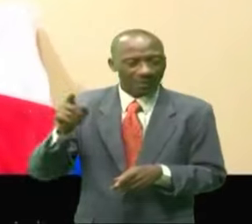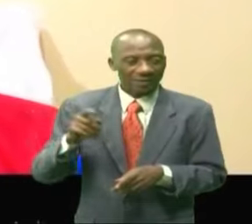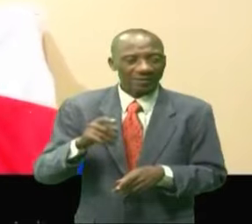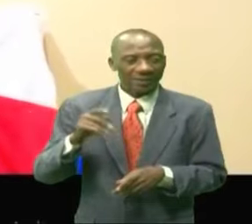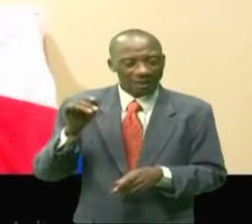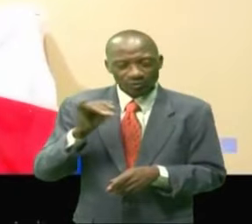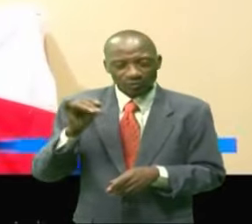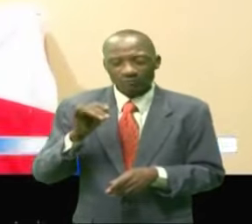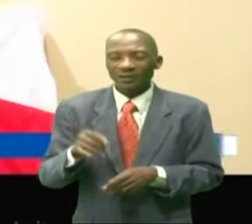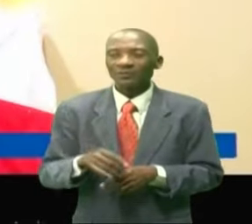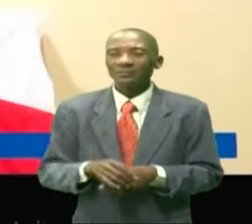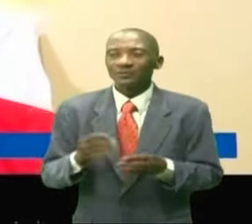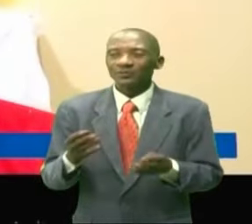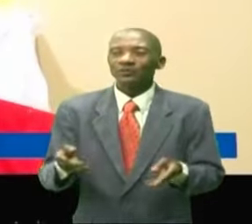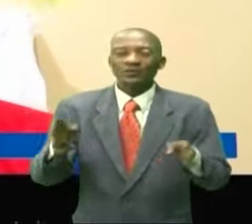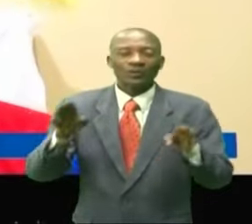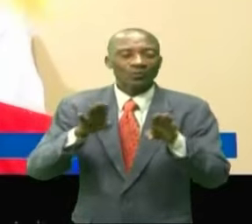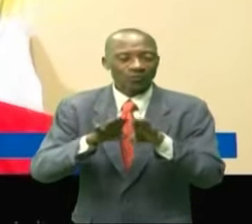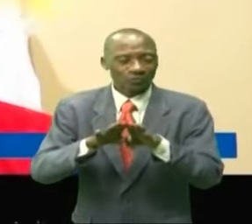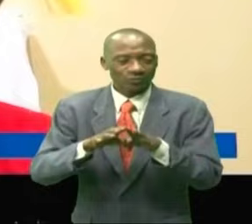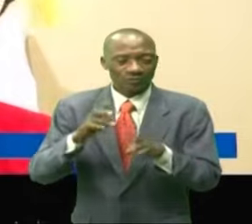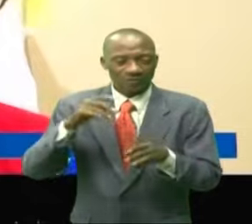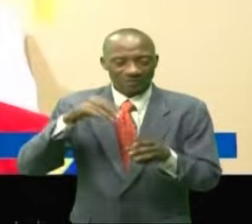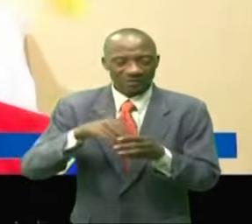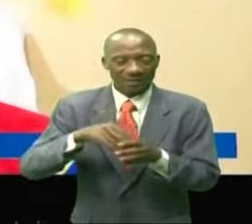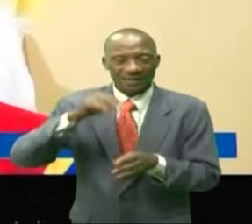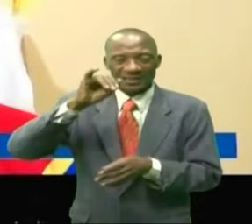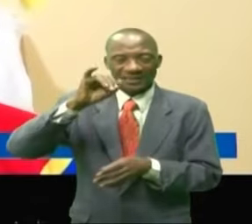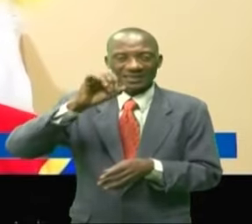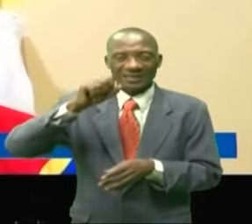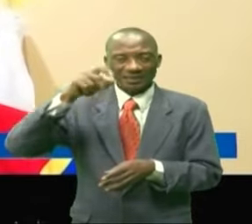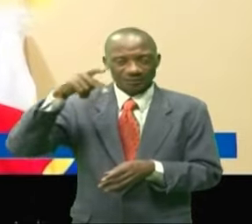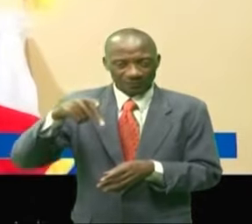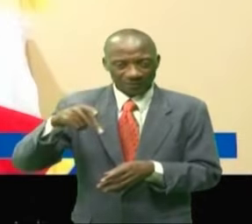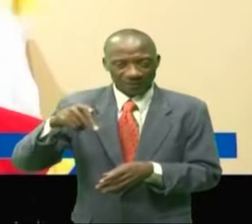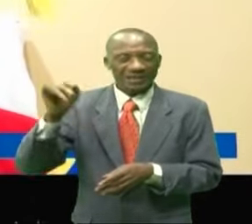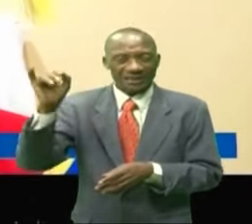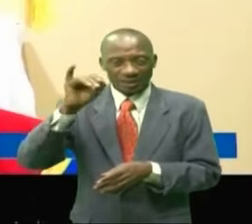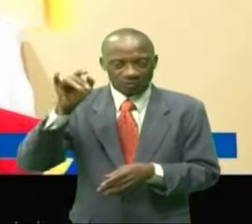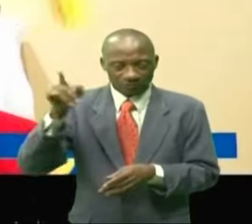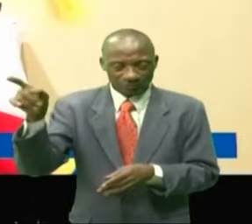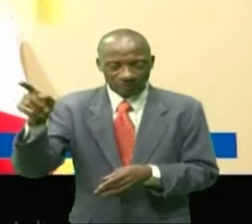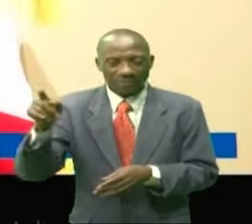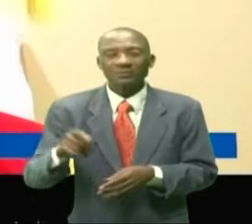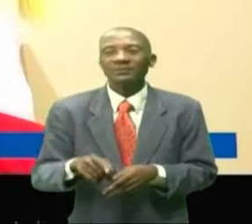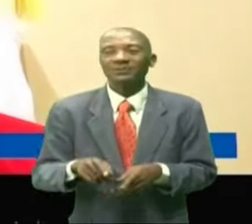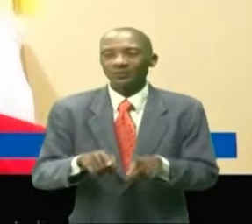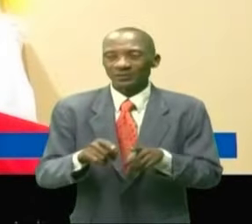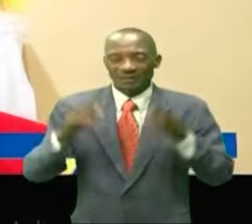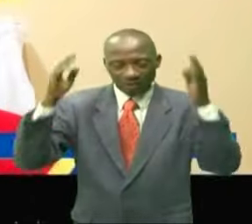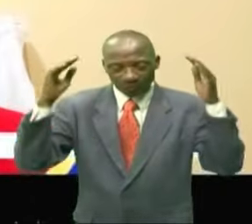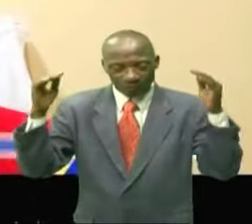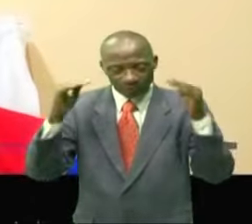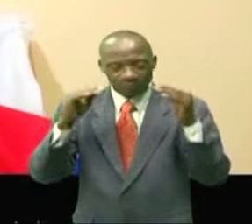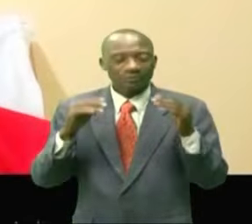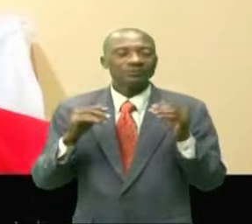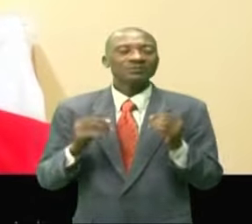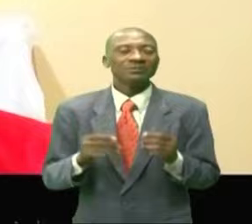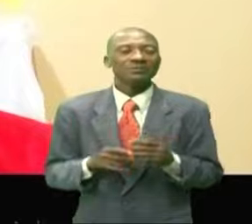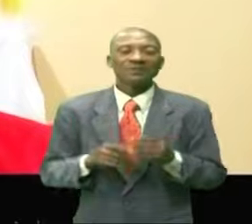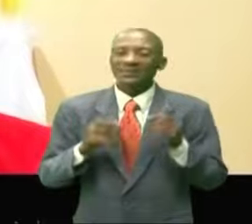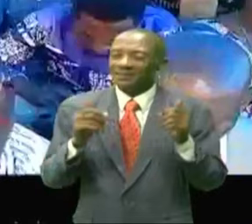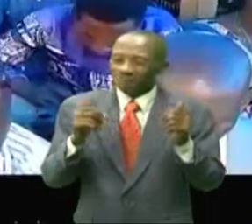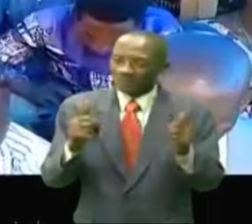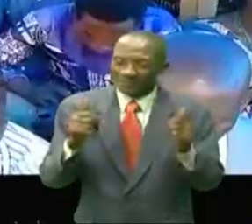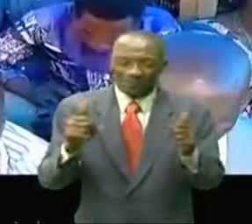sécurité local et à tout le personnel de l'ICEM Idiofa, à tout le monde qui a contribué pour que cette journée soit